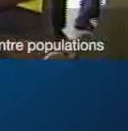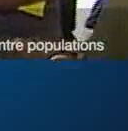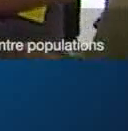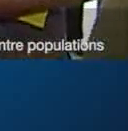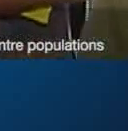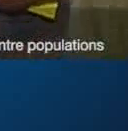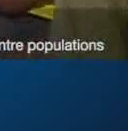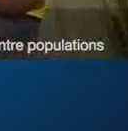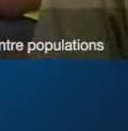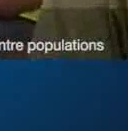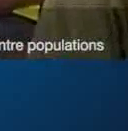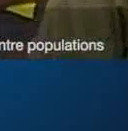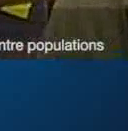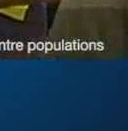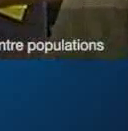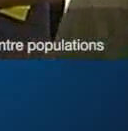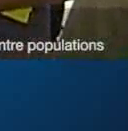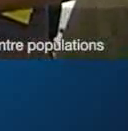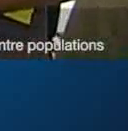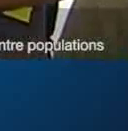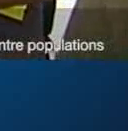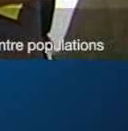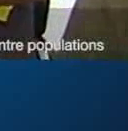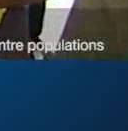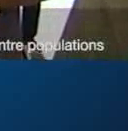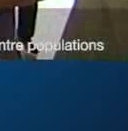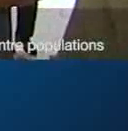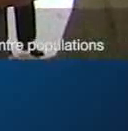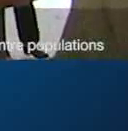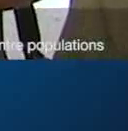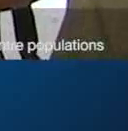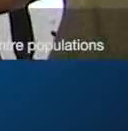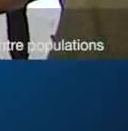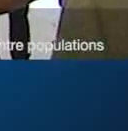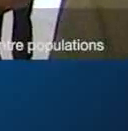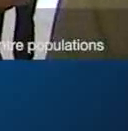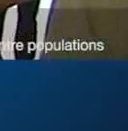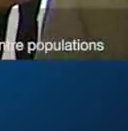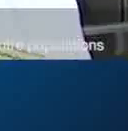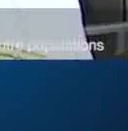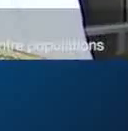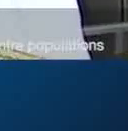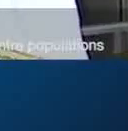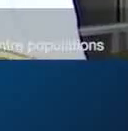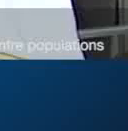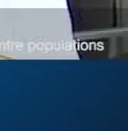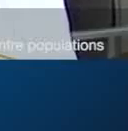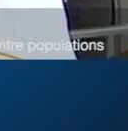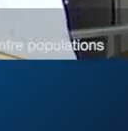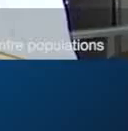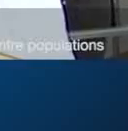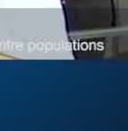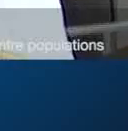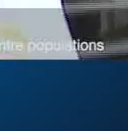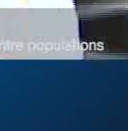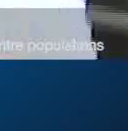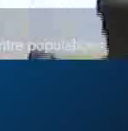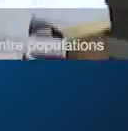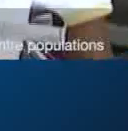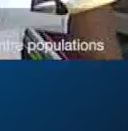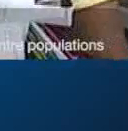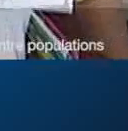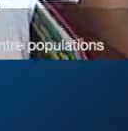En Guinée, les élections législatives prévues pour demain sont reportées à samedi prochain. Les partis politiques se sont entendus sur ce report